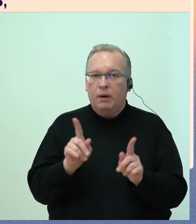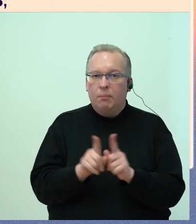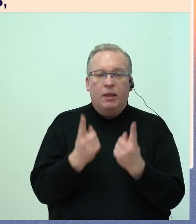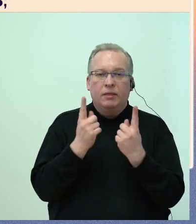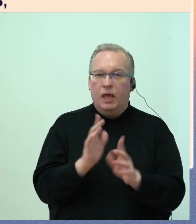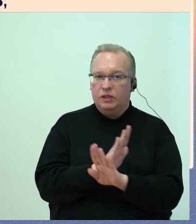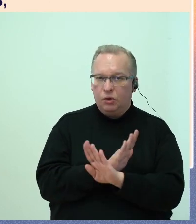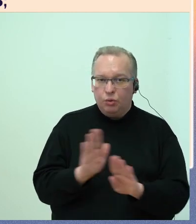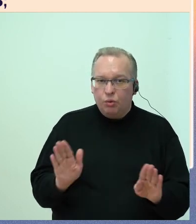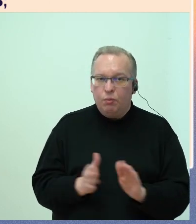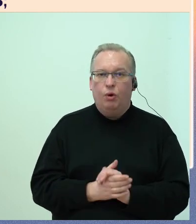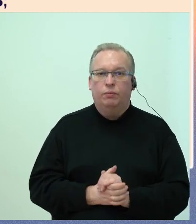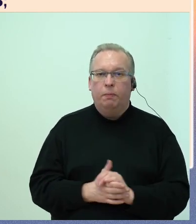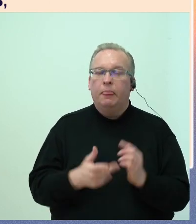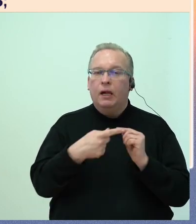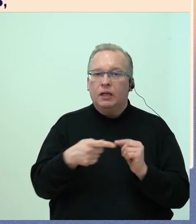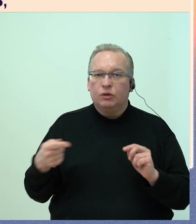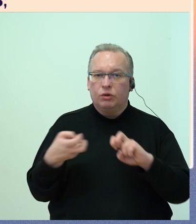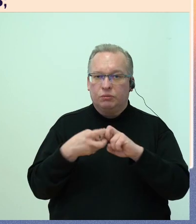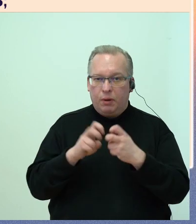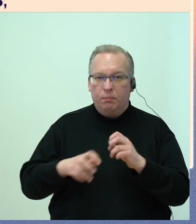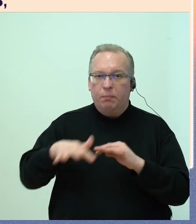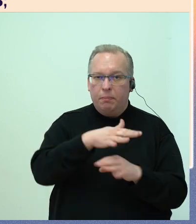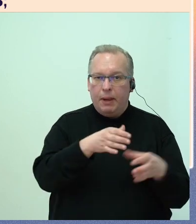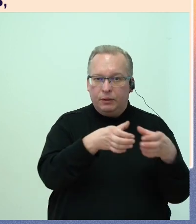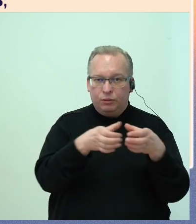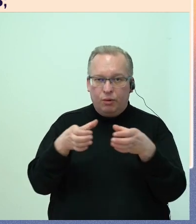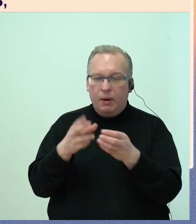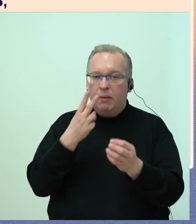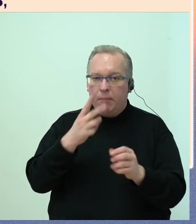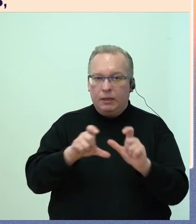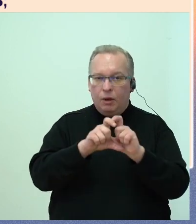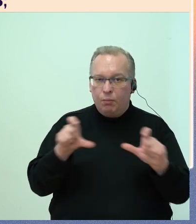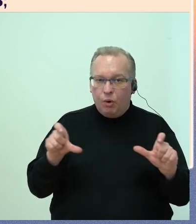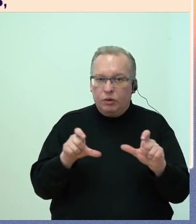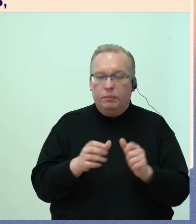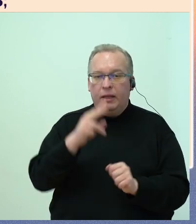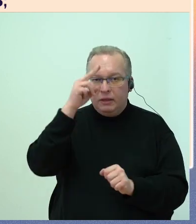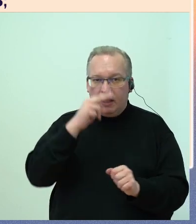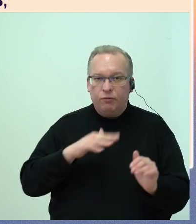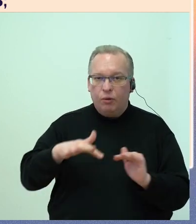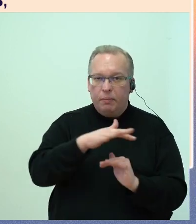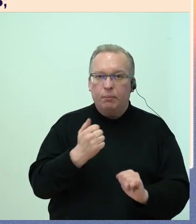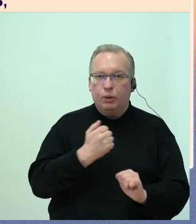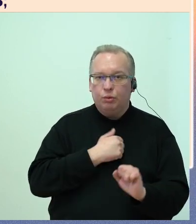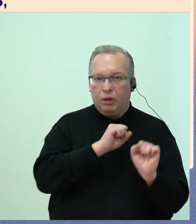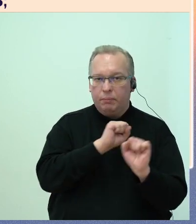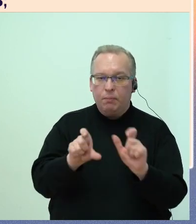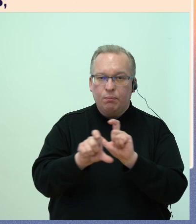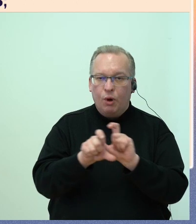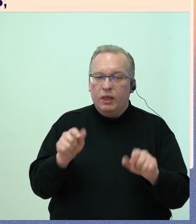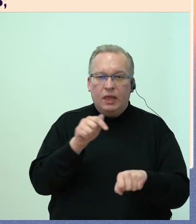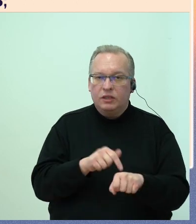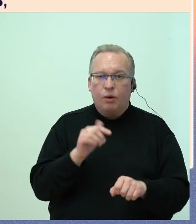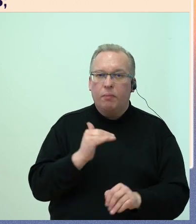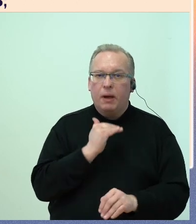nesaugumo ir kitoks iššūkis bendruomenėms. Matėme, kaip mokyklos tėvų bendruomenė turėjo stoti ginti mokyklas ir nes